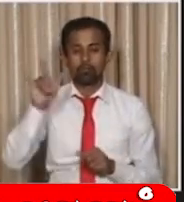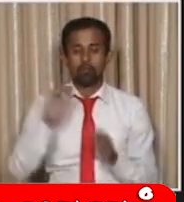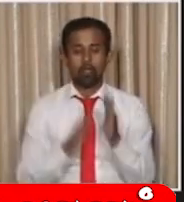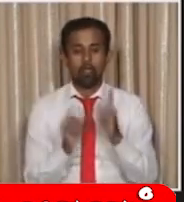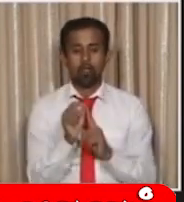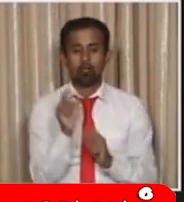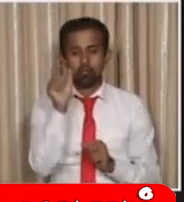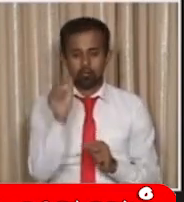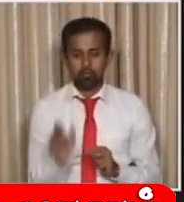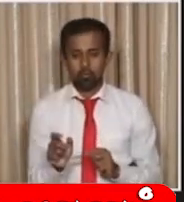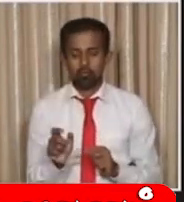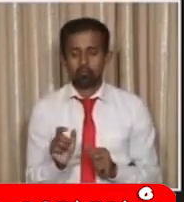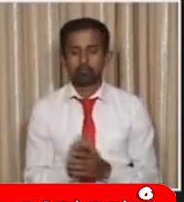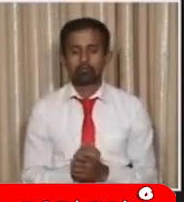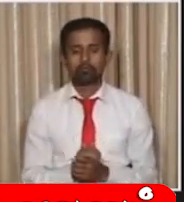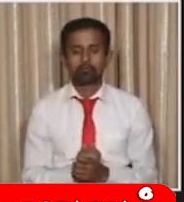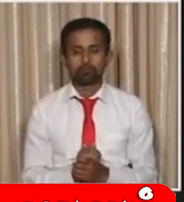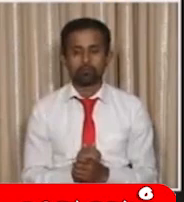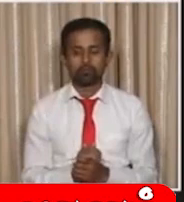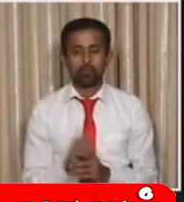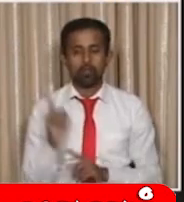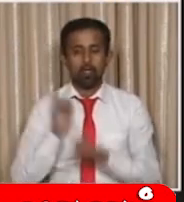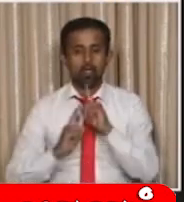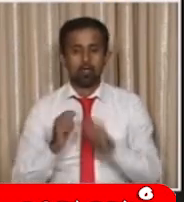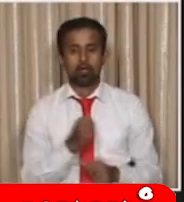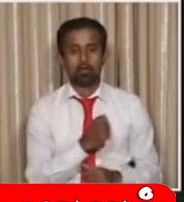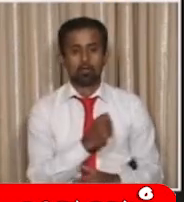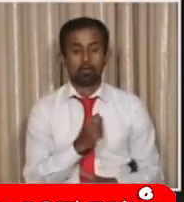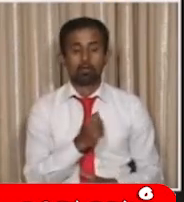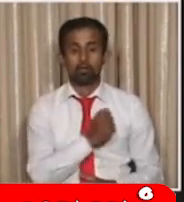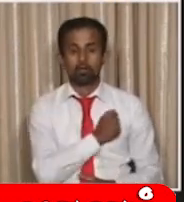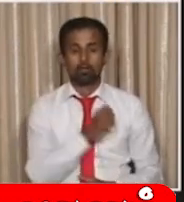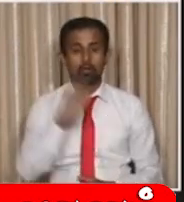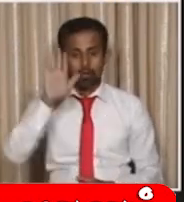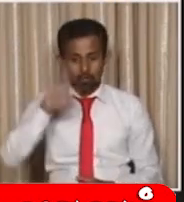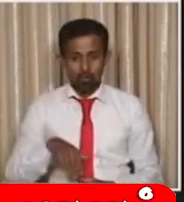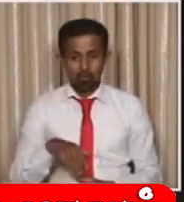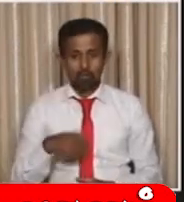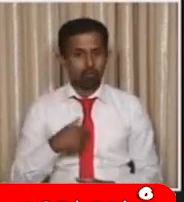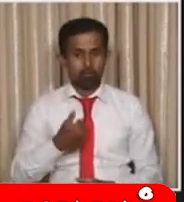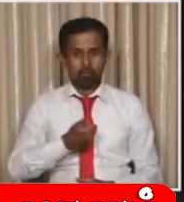அந்த கனடா தூதுவரை அழைத்து இந்த கண்டனத்தை பதிவு செய்த என்பது